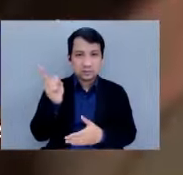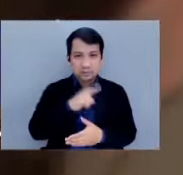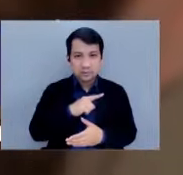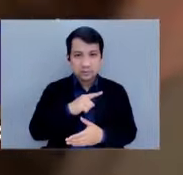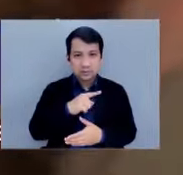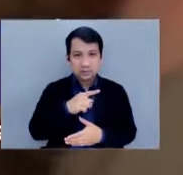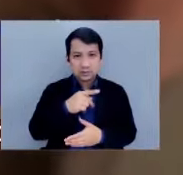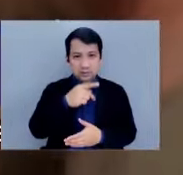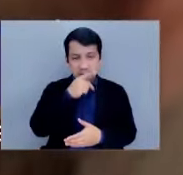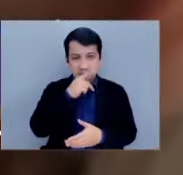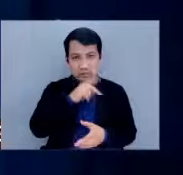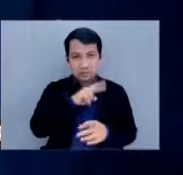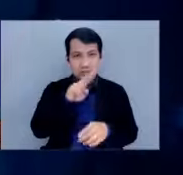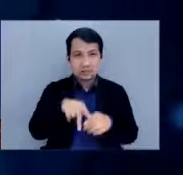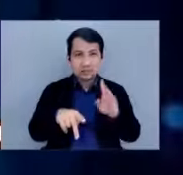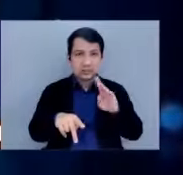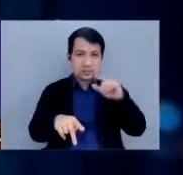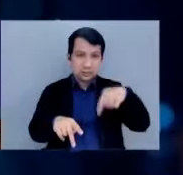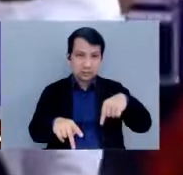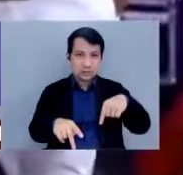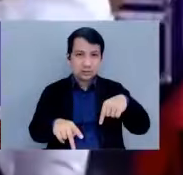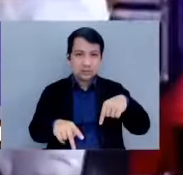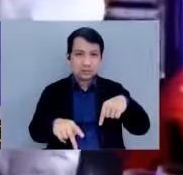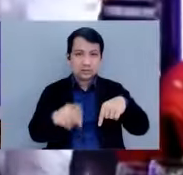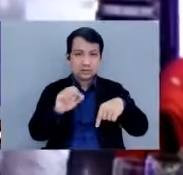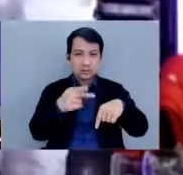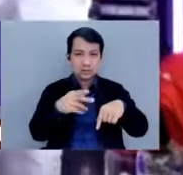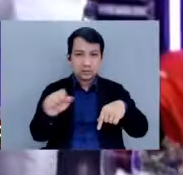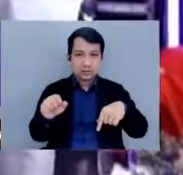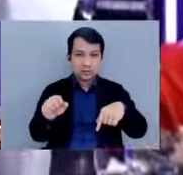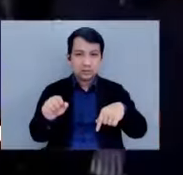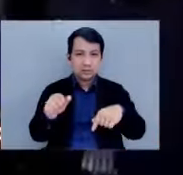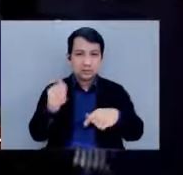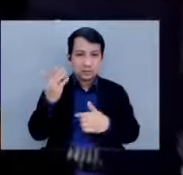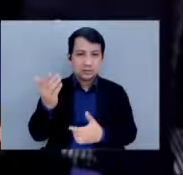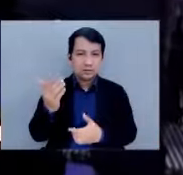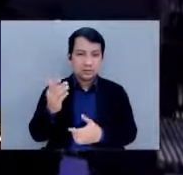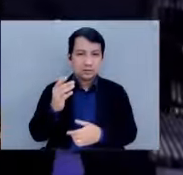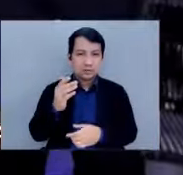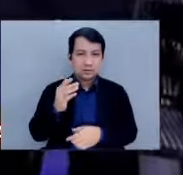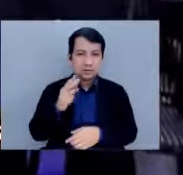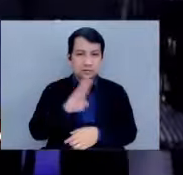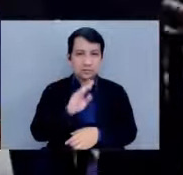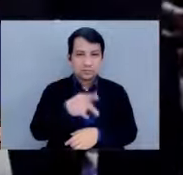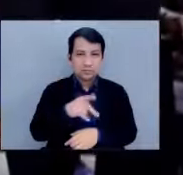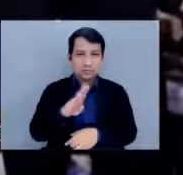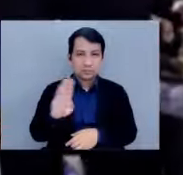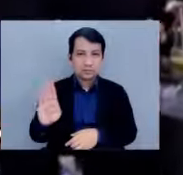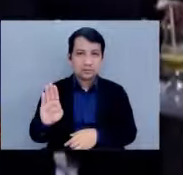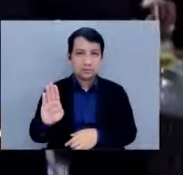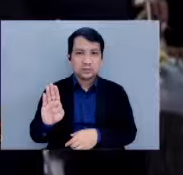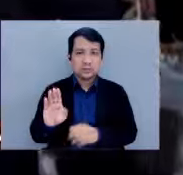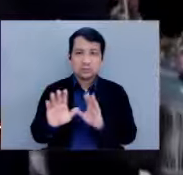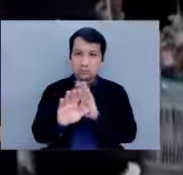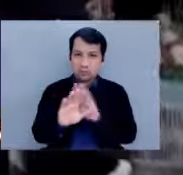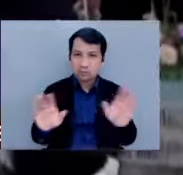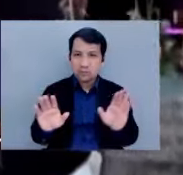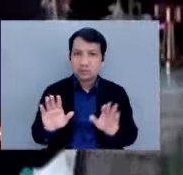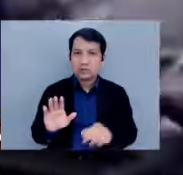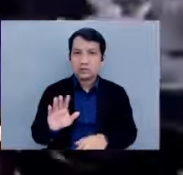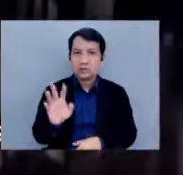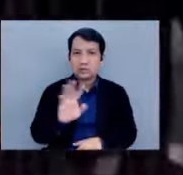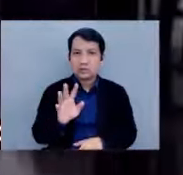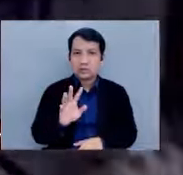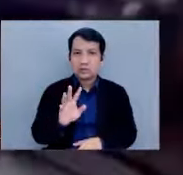sa Batang Quiapo, Senior High Sequel na High Street at Pinoy Big Brother. Mga kapatid, huwag po tayong